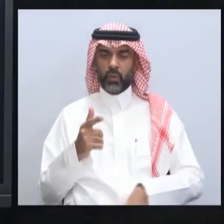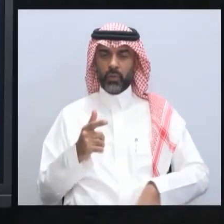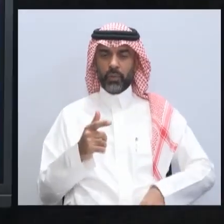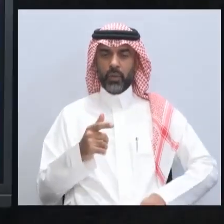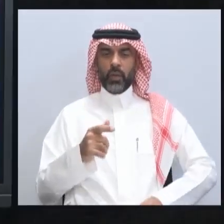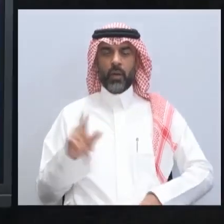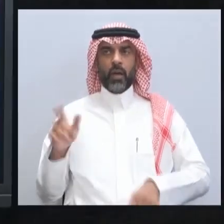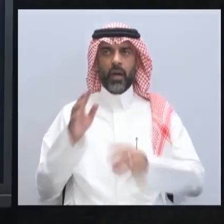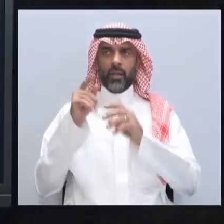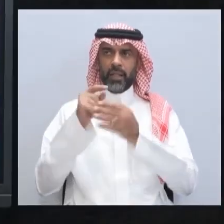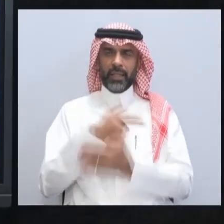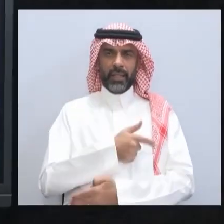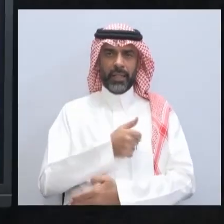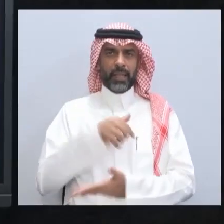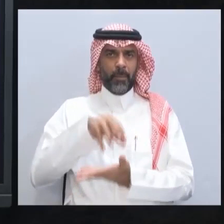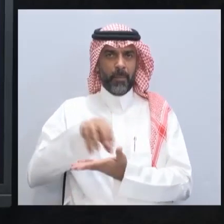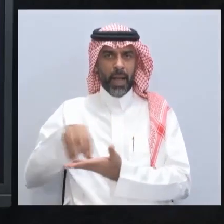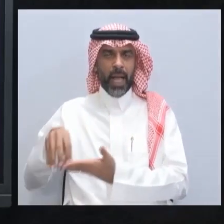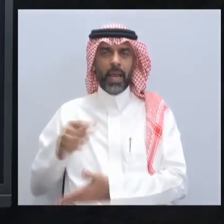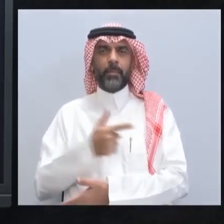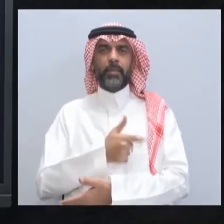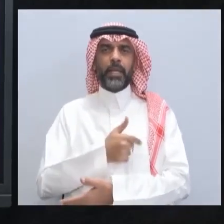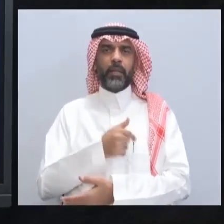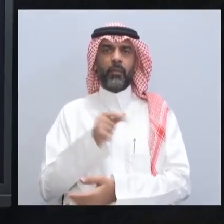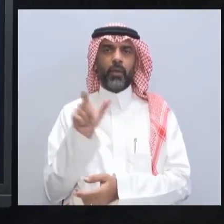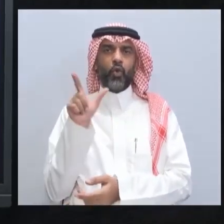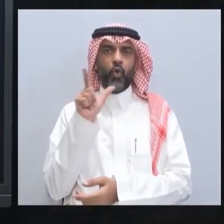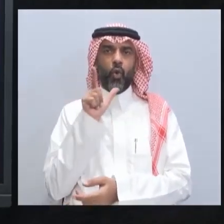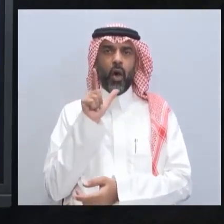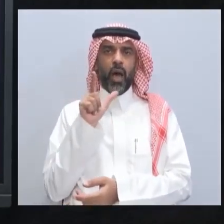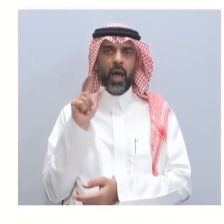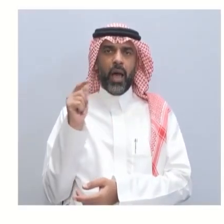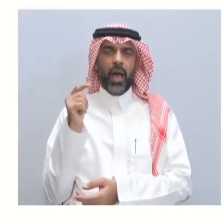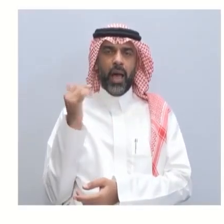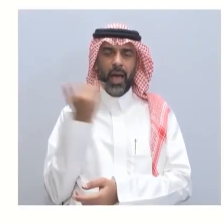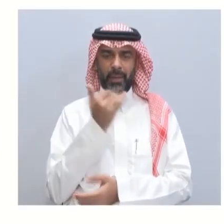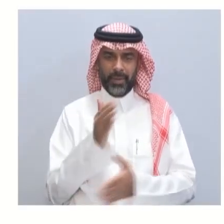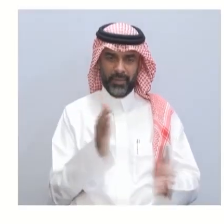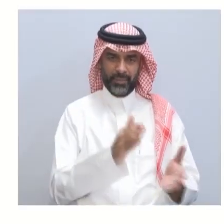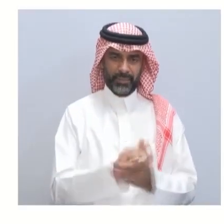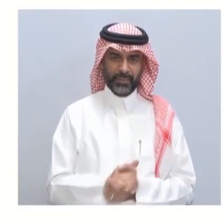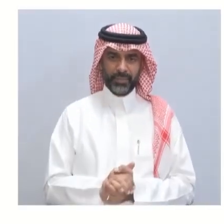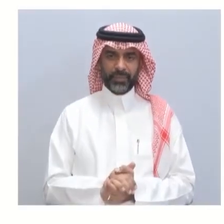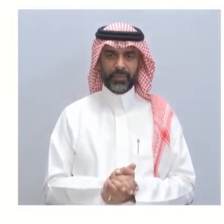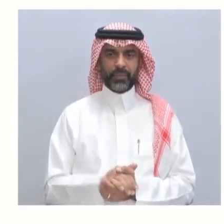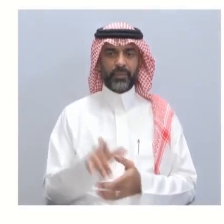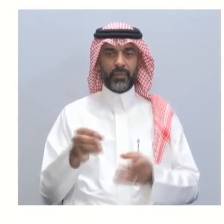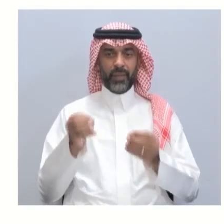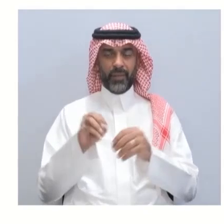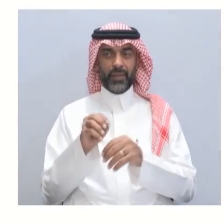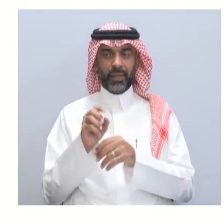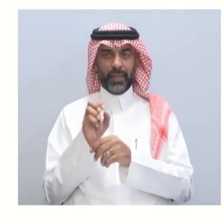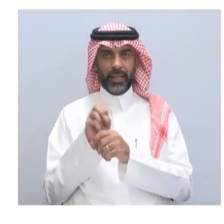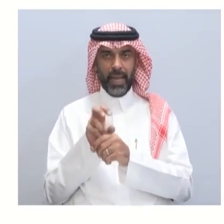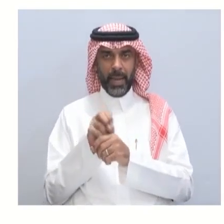المعالم باللغه العربيه اضف ل ب التعليمات البرمجيه اف الى حدث بيفور